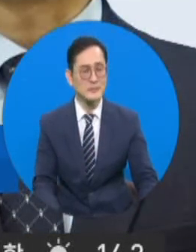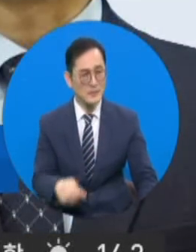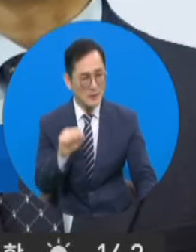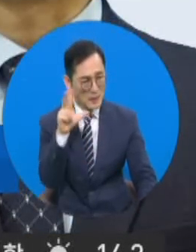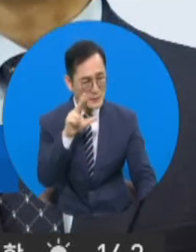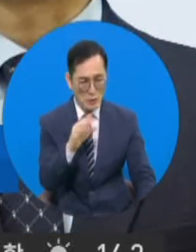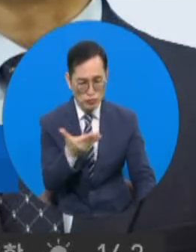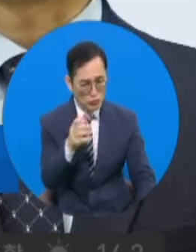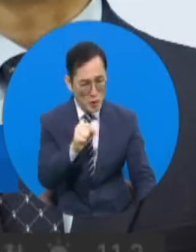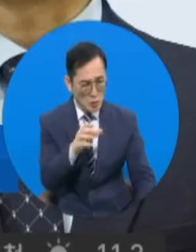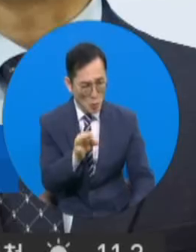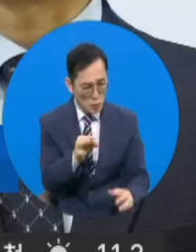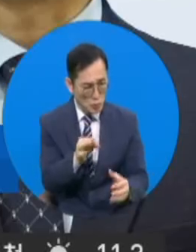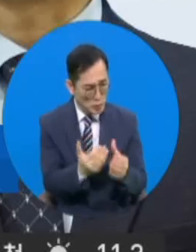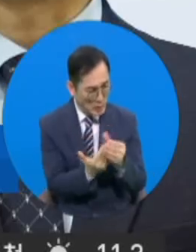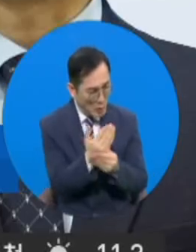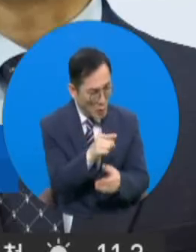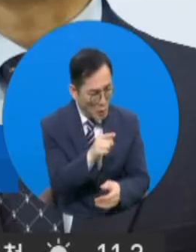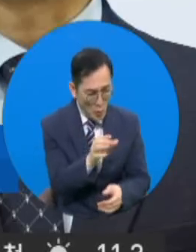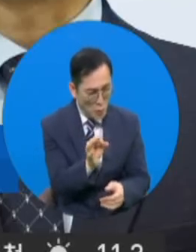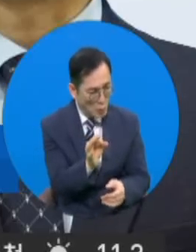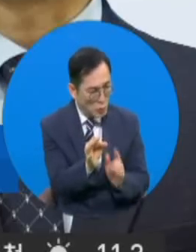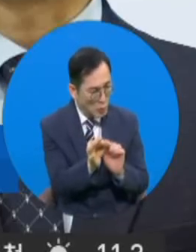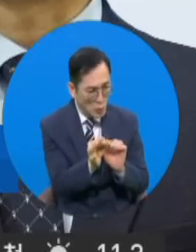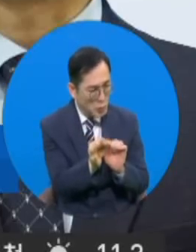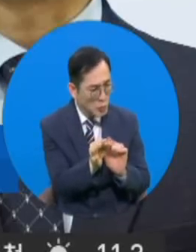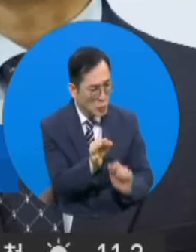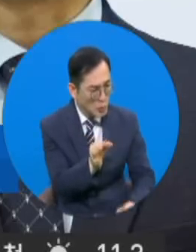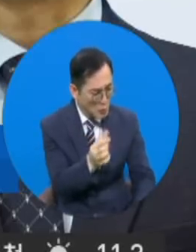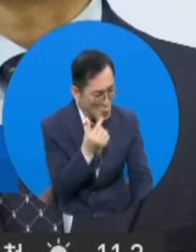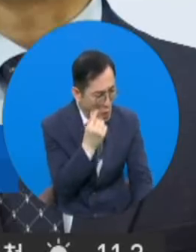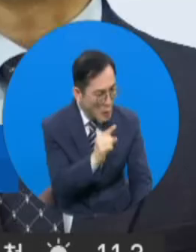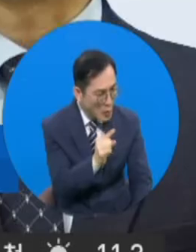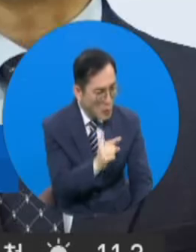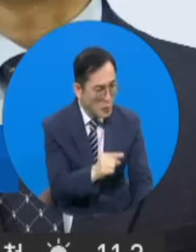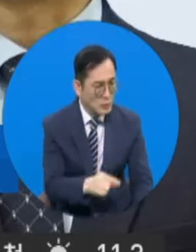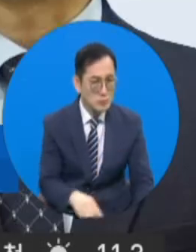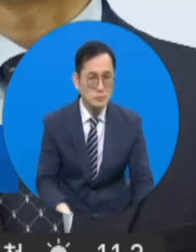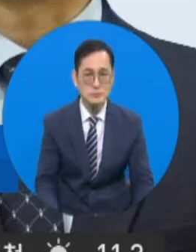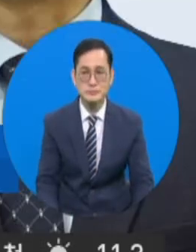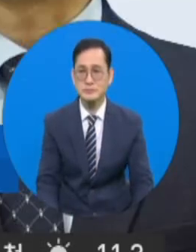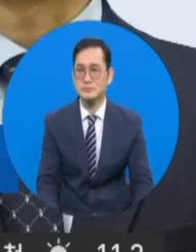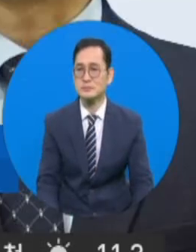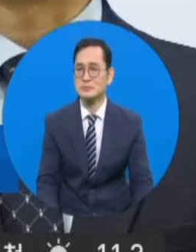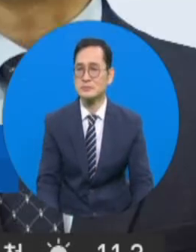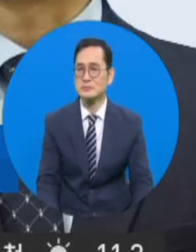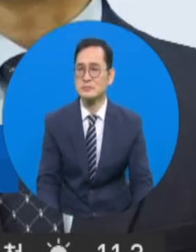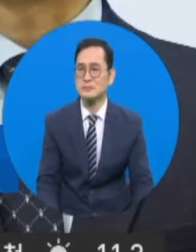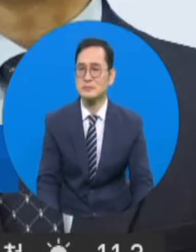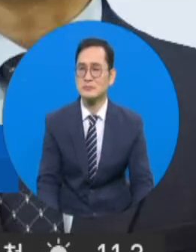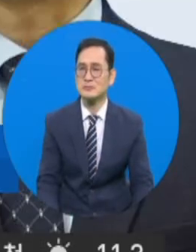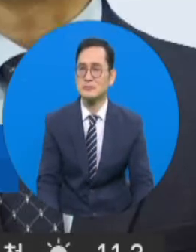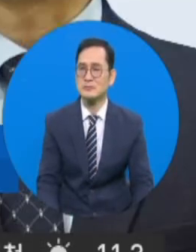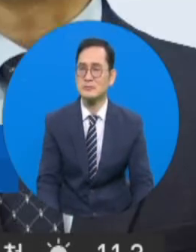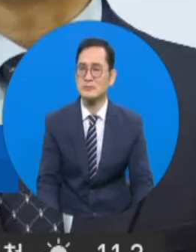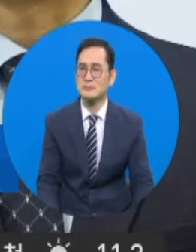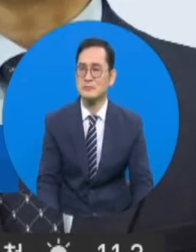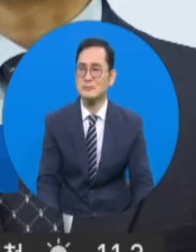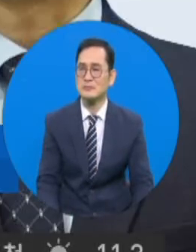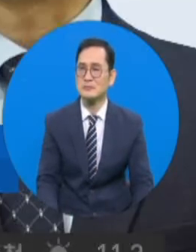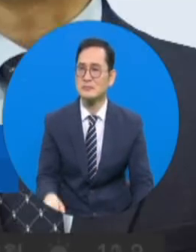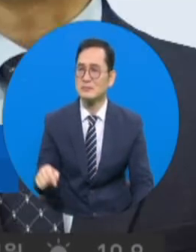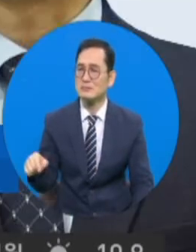갑툭튀 9억 만들기 비결이 궁금하다 그러자 우리 애찬이 만큼은이 정도 산순해야 한다 초등학교 산수익